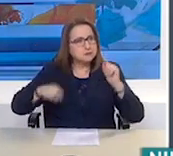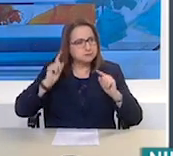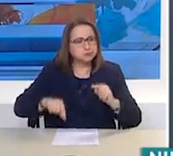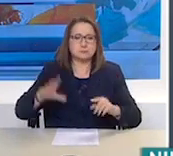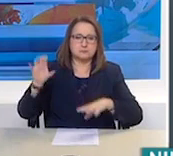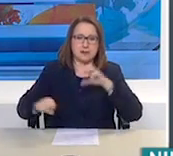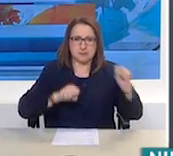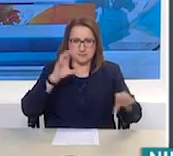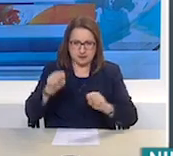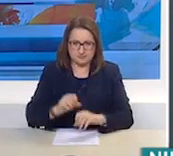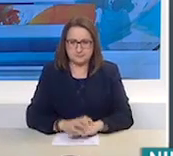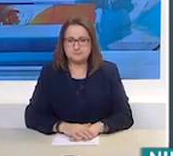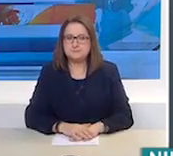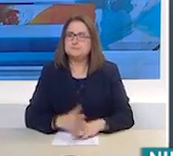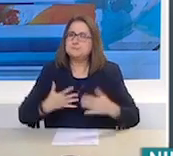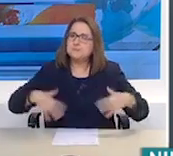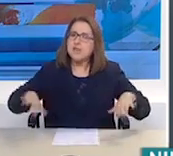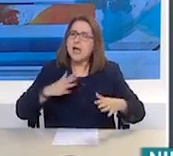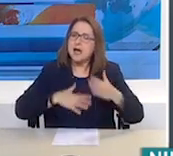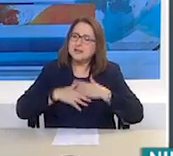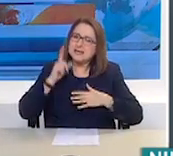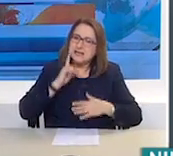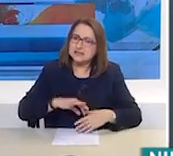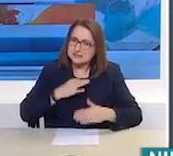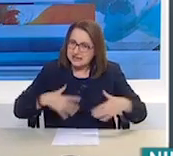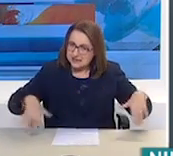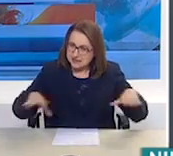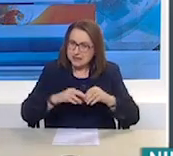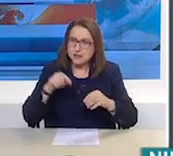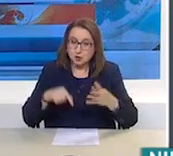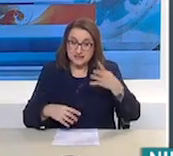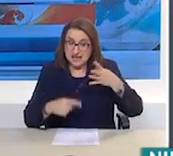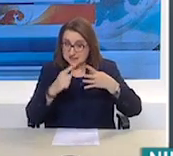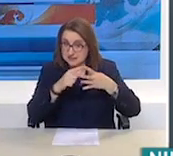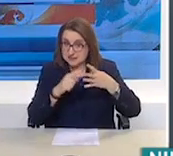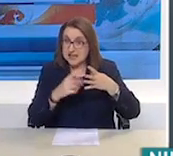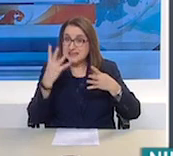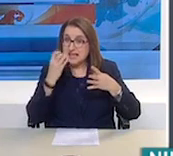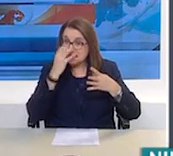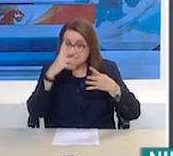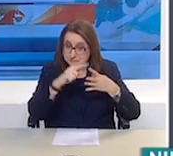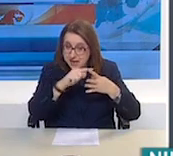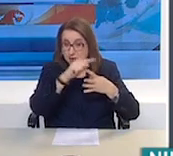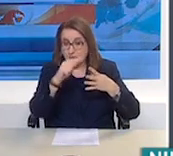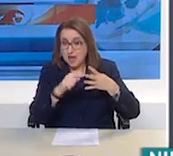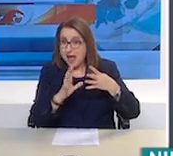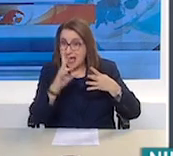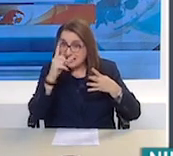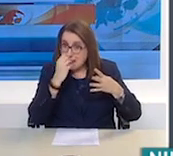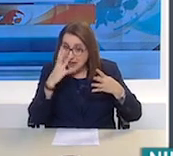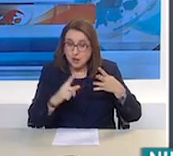κυρίες και κύριοι, συνολικά στα 4 στάδια πανεκκίνησης οικονομίας από τις 4 Μαΐου στις 25